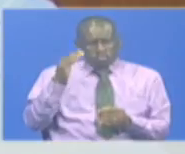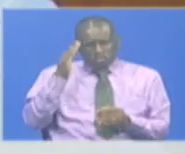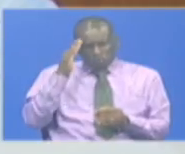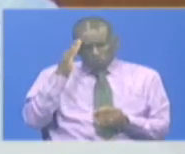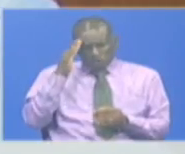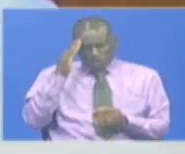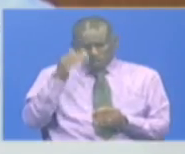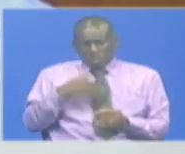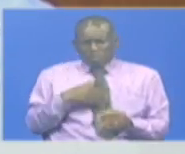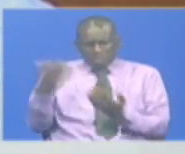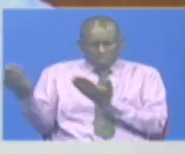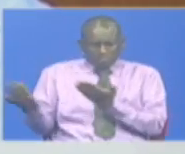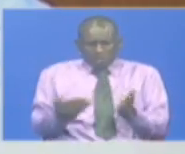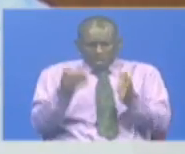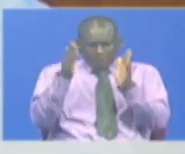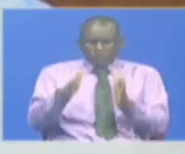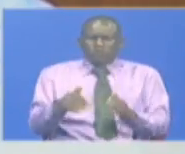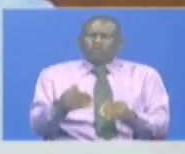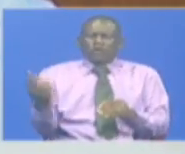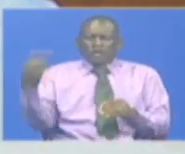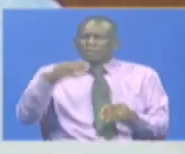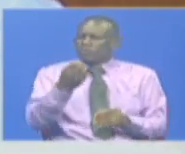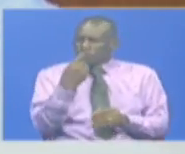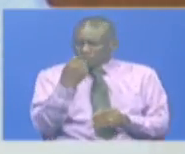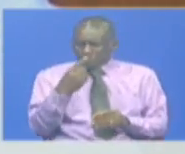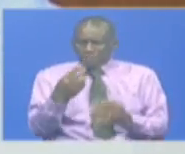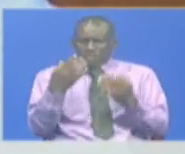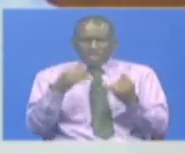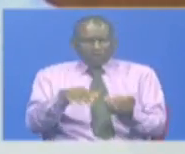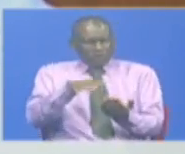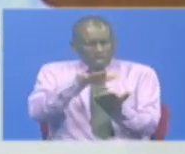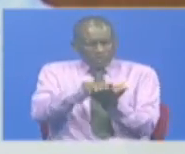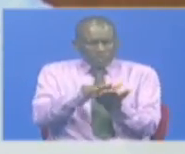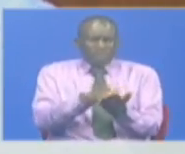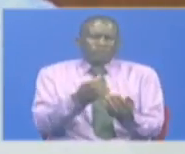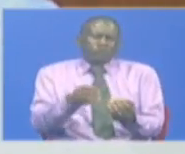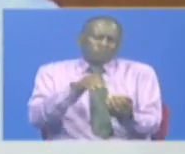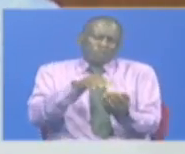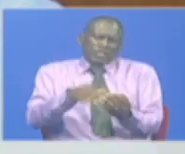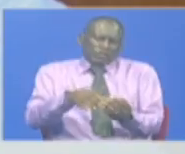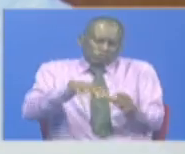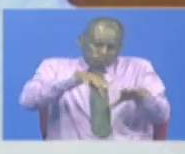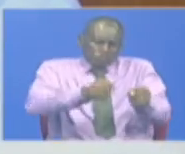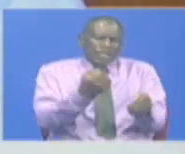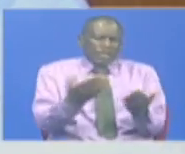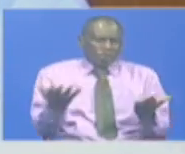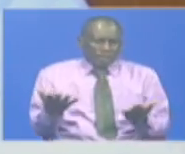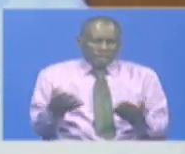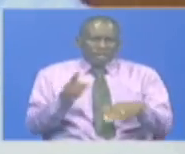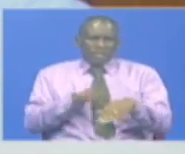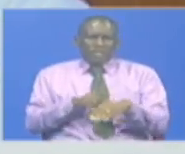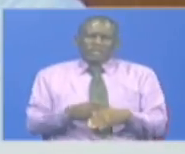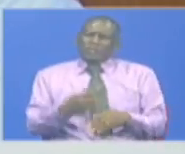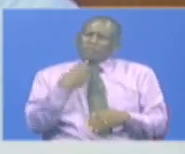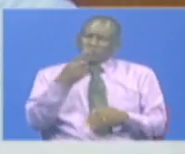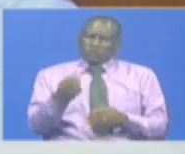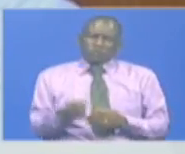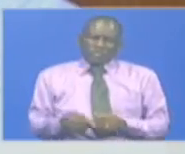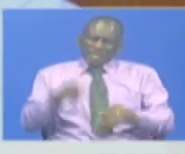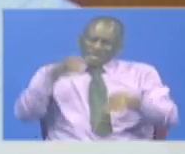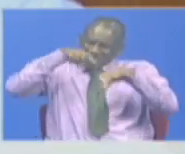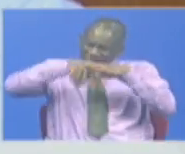kama mtu mnaenda kutafuta matibabu. So nitawekwa wherever I will be. Lakini nilipoambiwa, hey, ingia